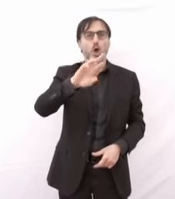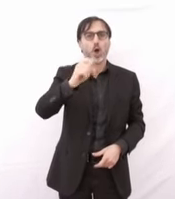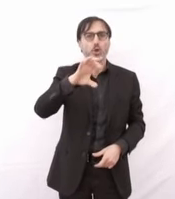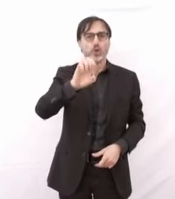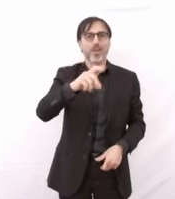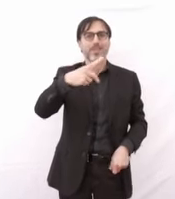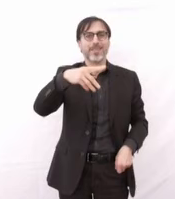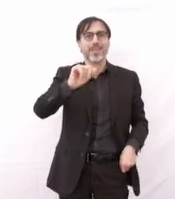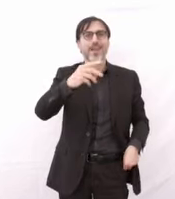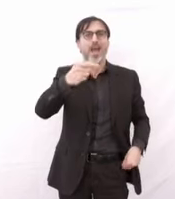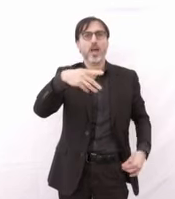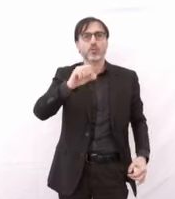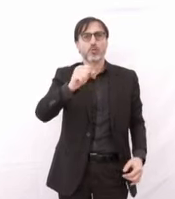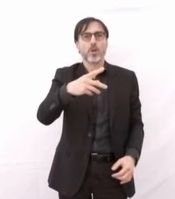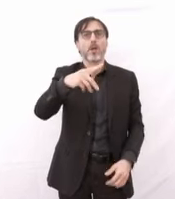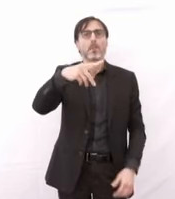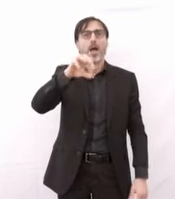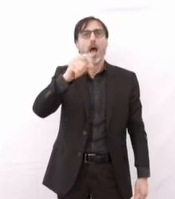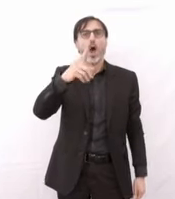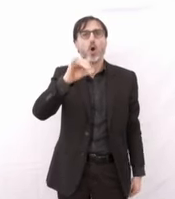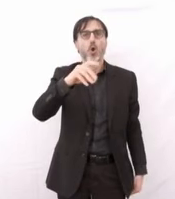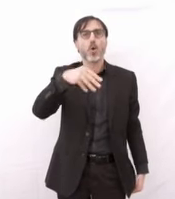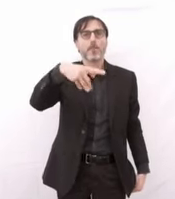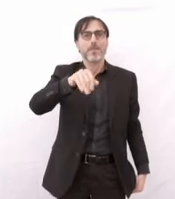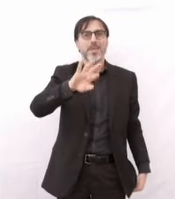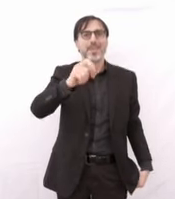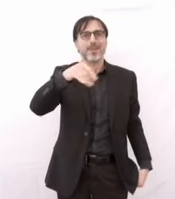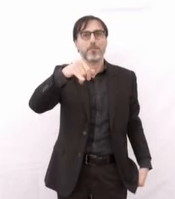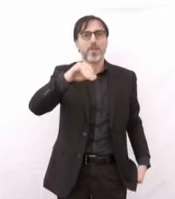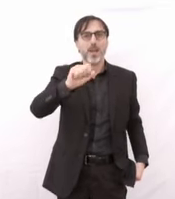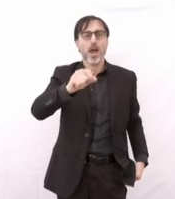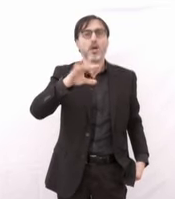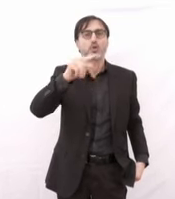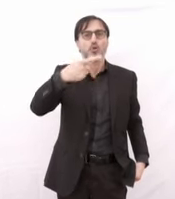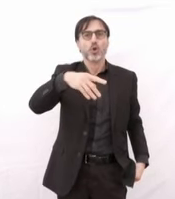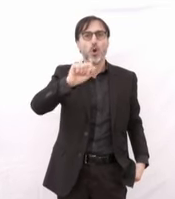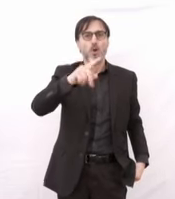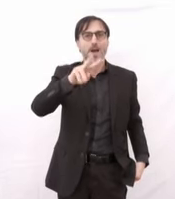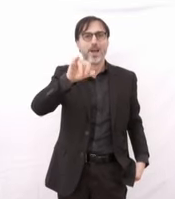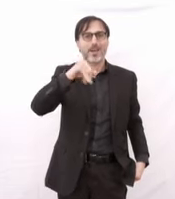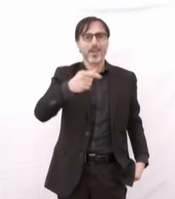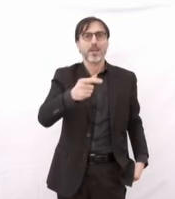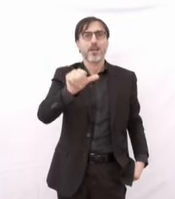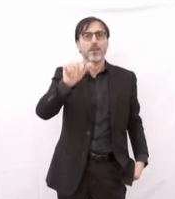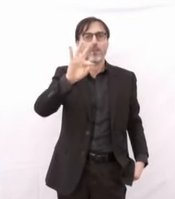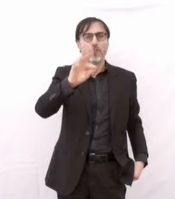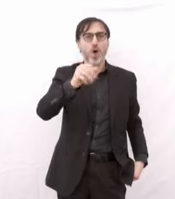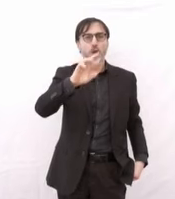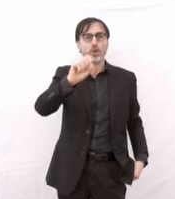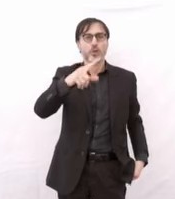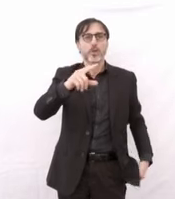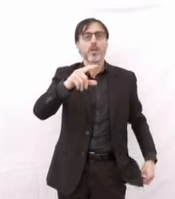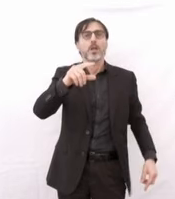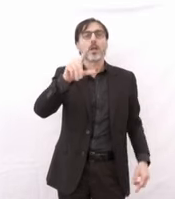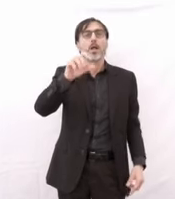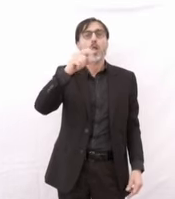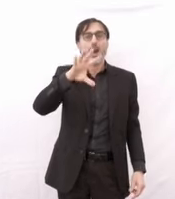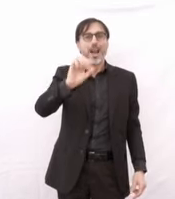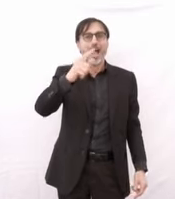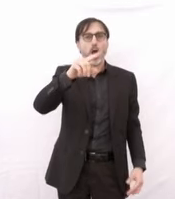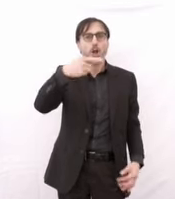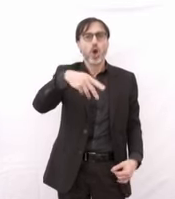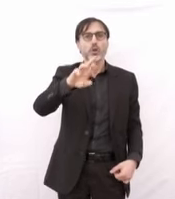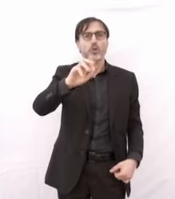Paolo Mirmina, Giovanni Orcel, Stefano Caronia,